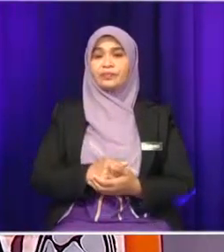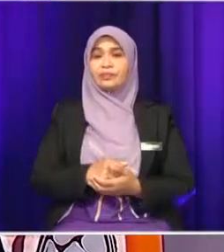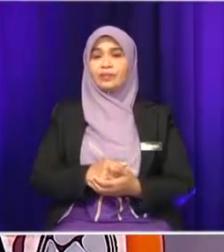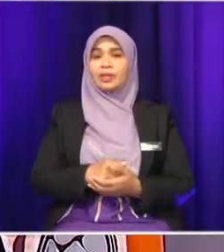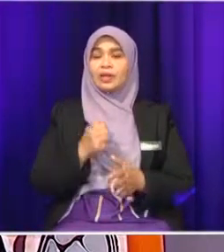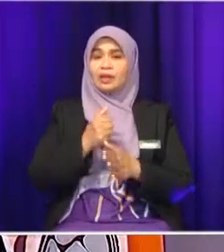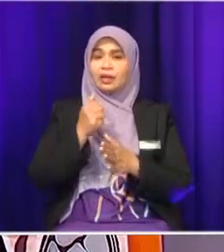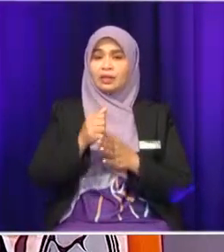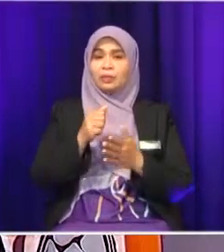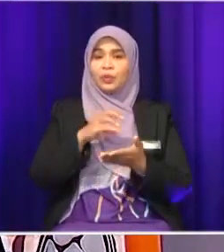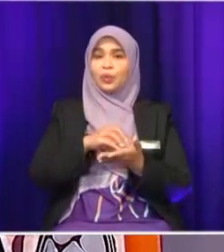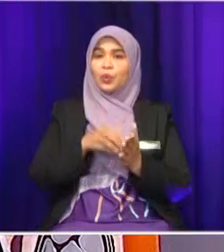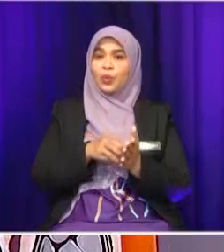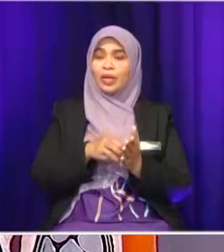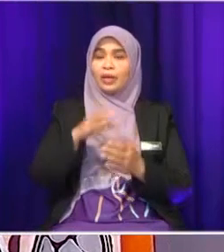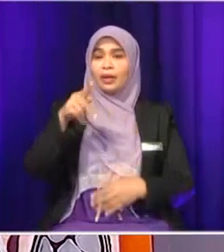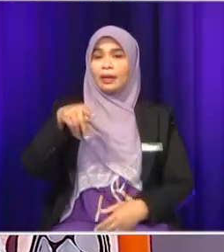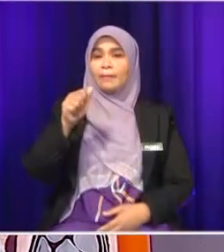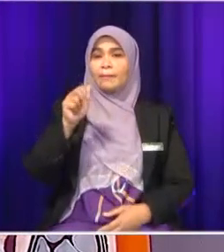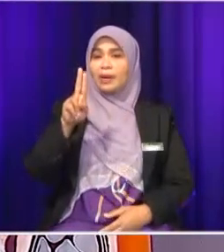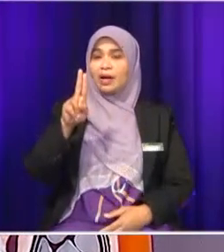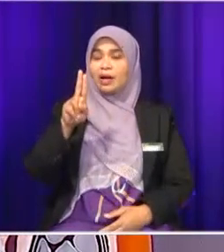Biasanya kita kukus sayuran